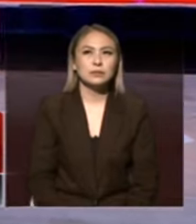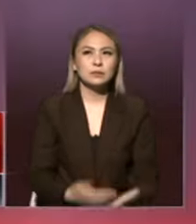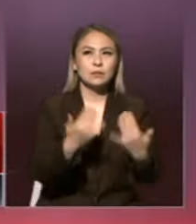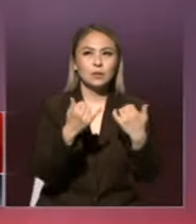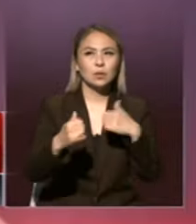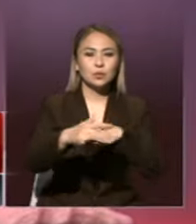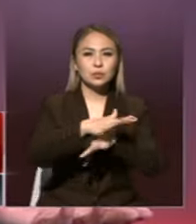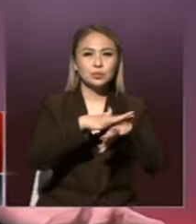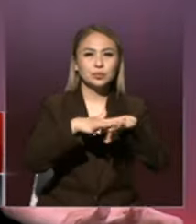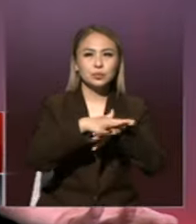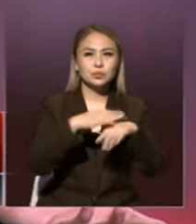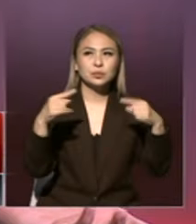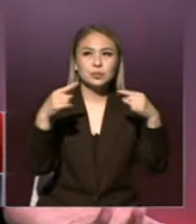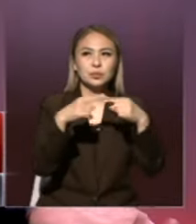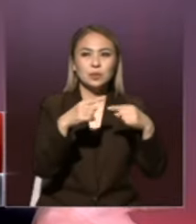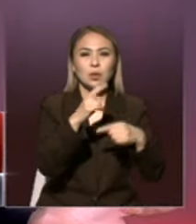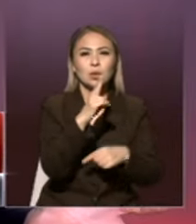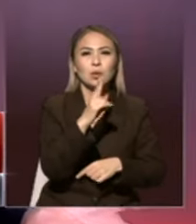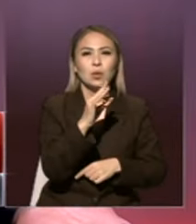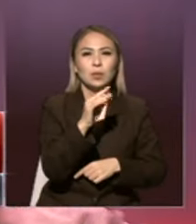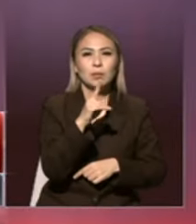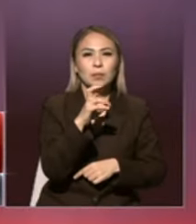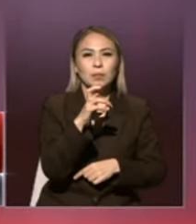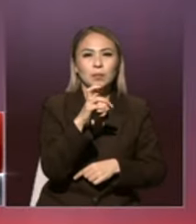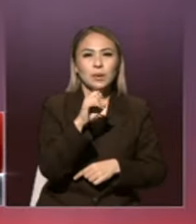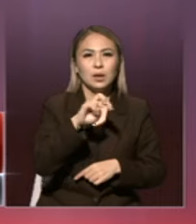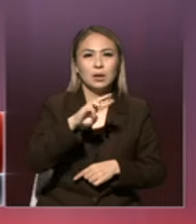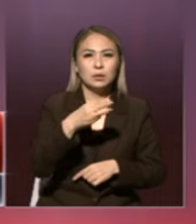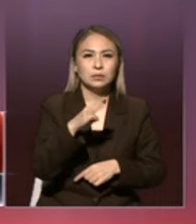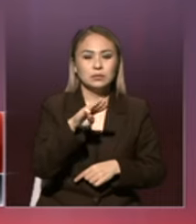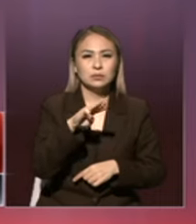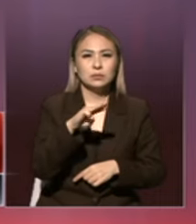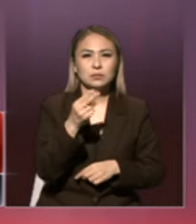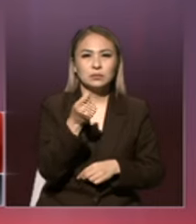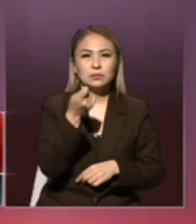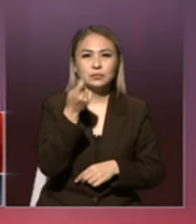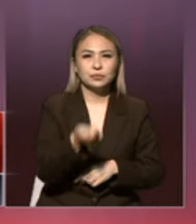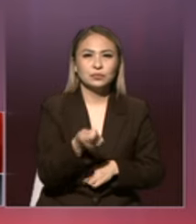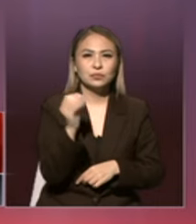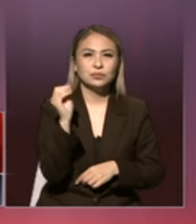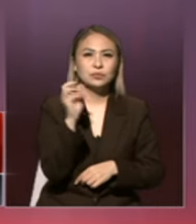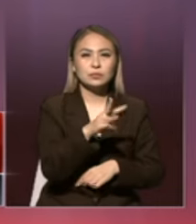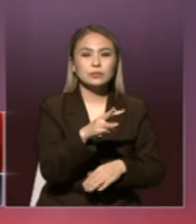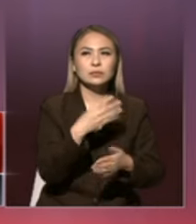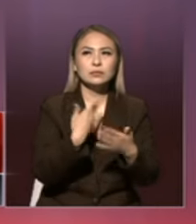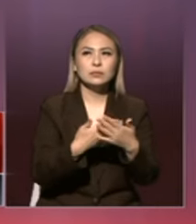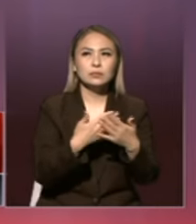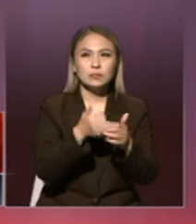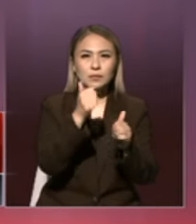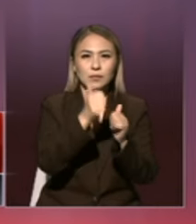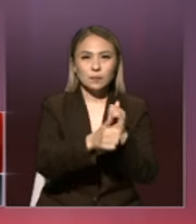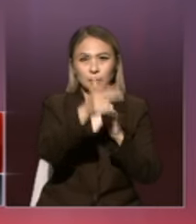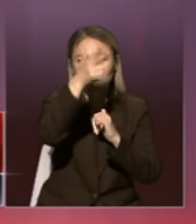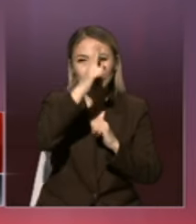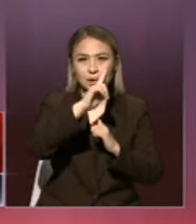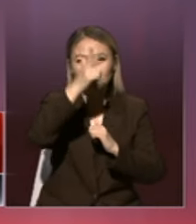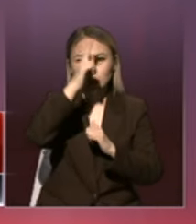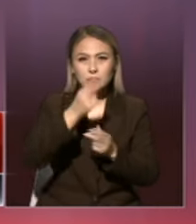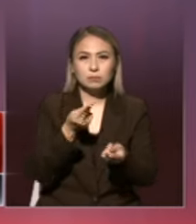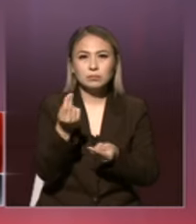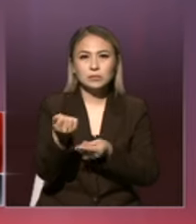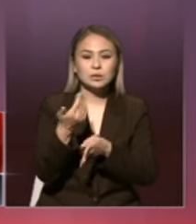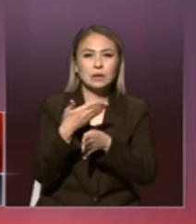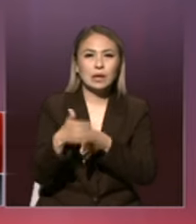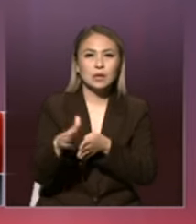көпшілікке белгілі ме, Кобальт машинасынан да арзан. Оны шаруаға жаңағы 3 ай сайын, квартал сайын бөліп төлеу мүмкіндігі